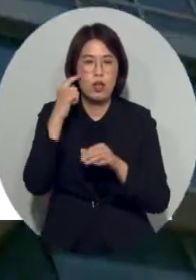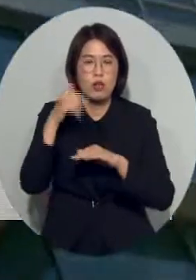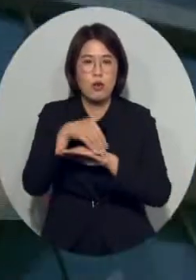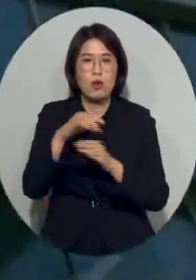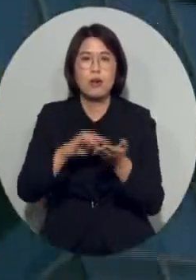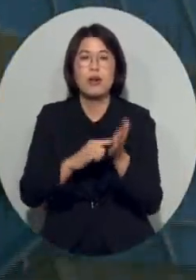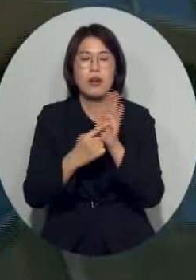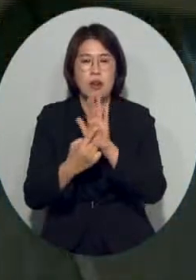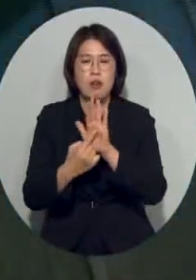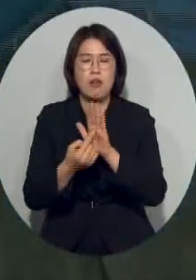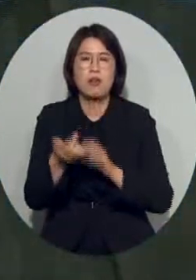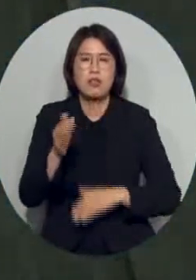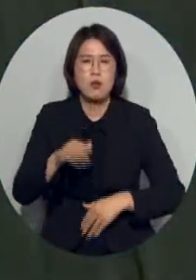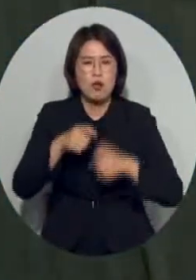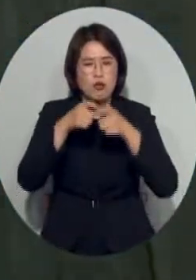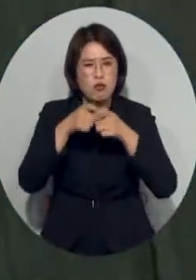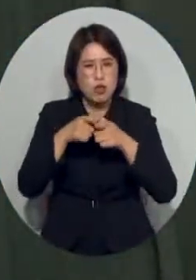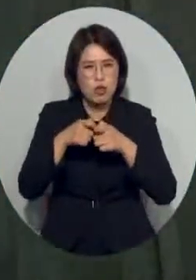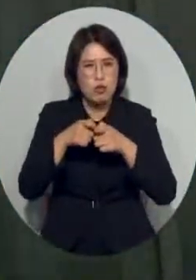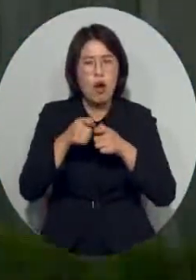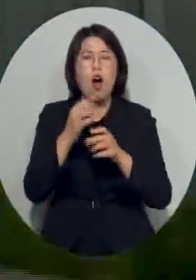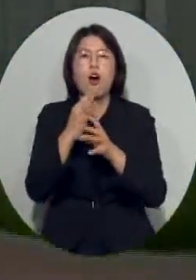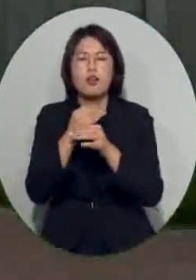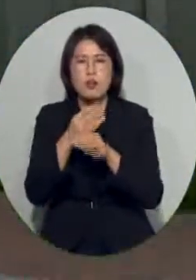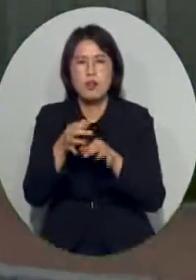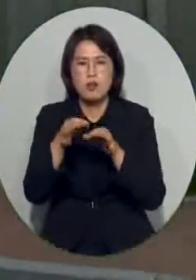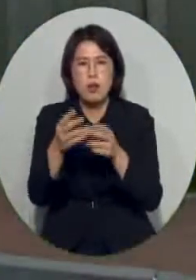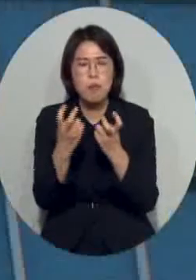밝혔습니다. 하지만 구체적인 투자 시기와